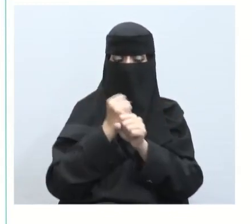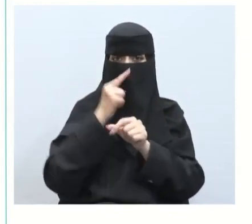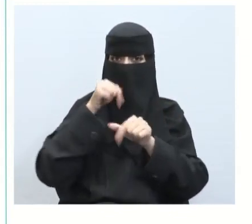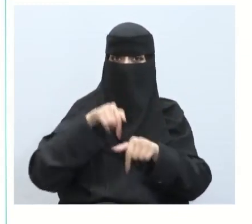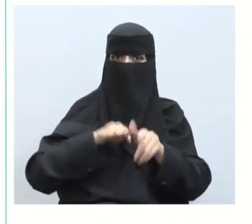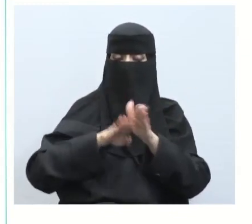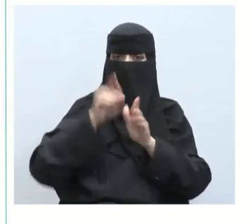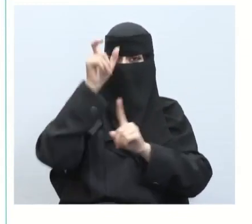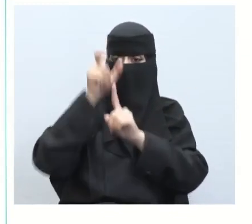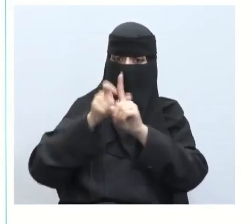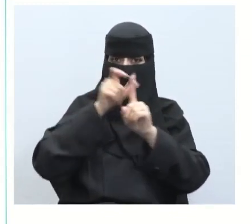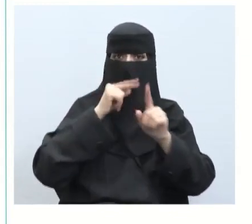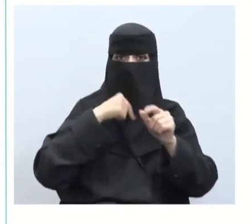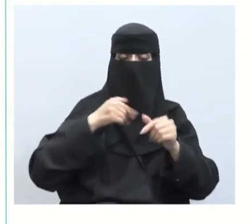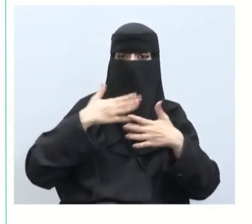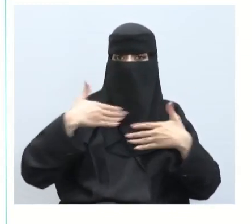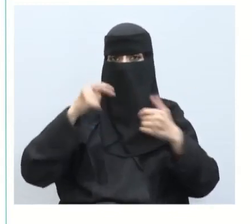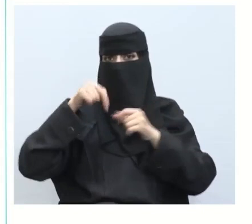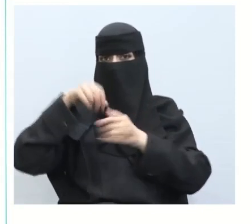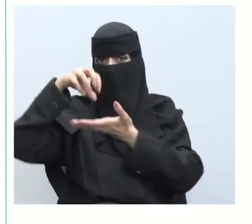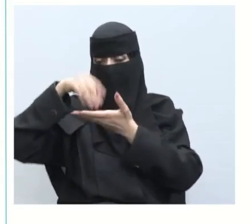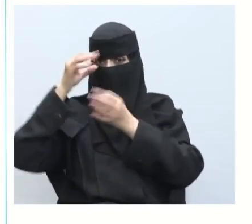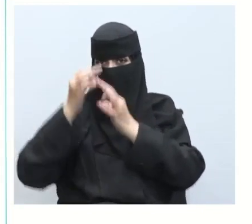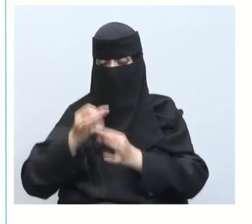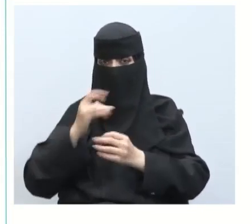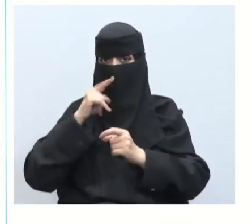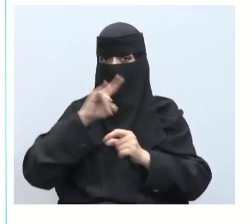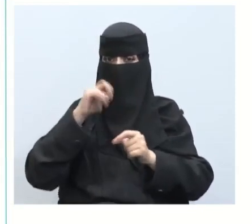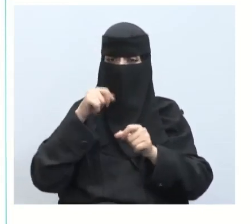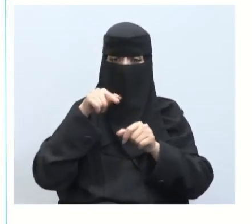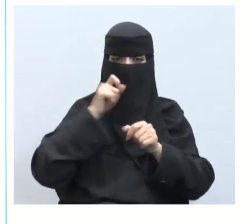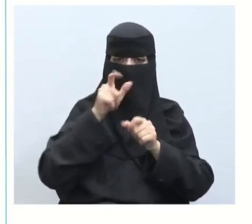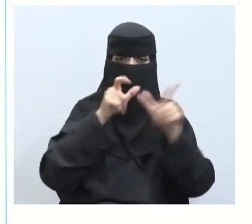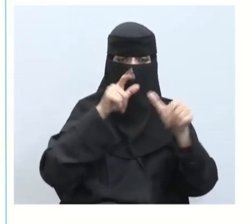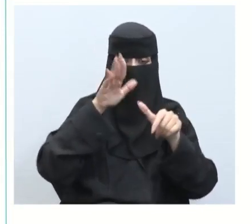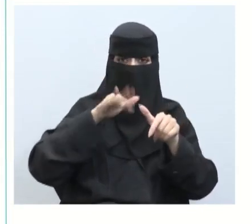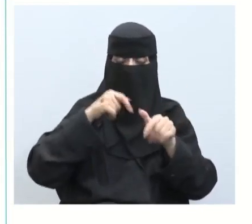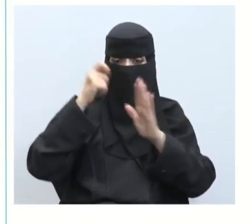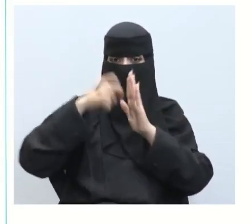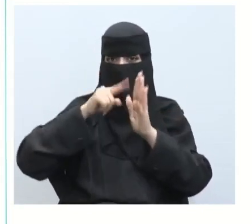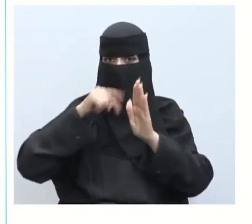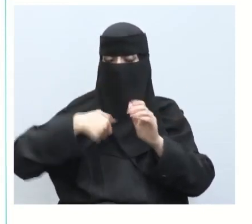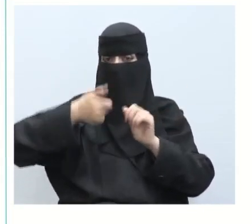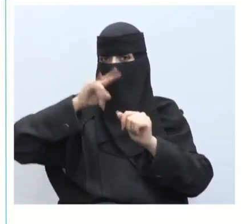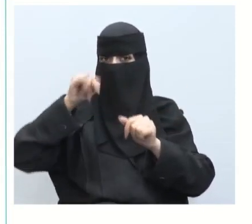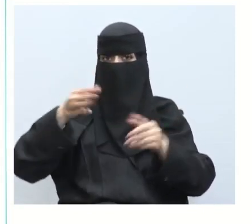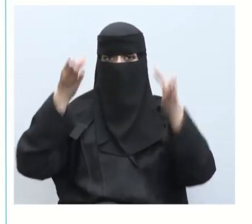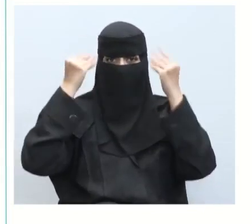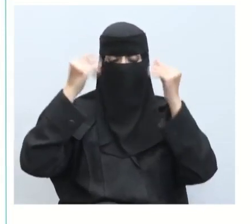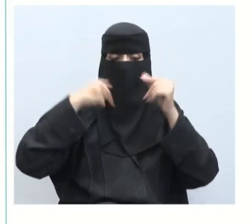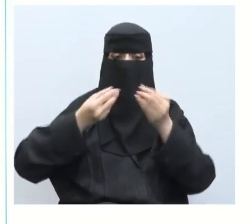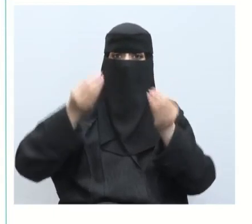يكونون اشخاص يتمتعون بالموضوعيه لا يطلقون احكام الا وفقا للمعلومات